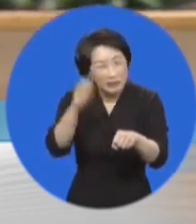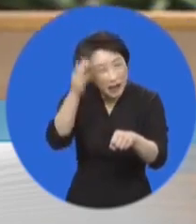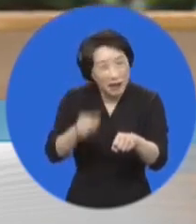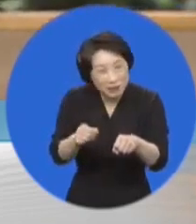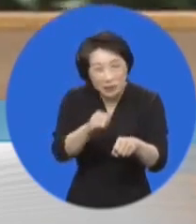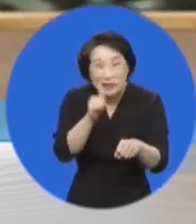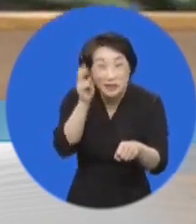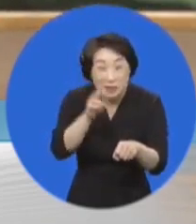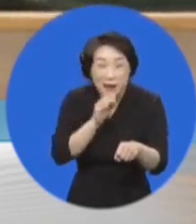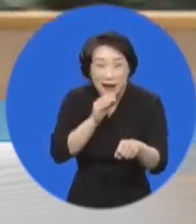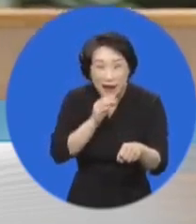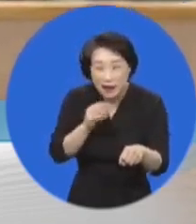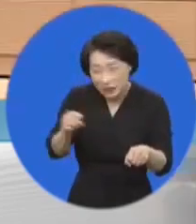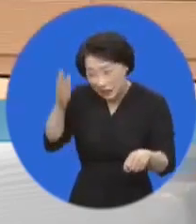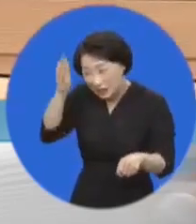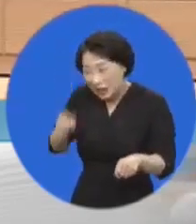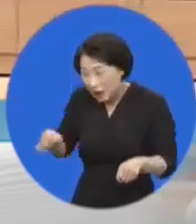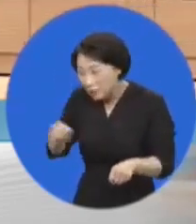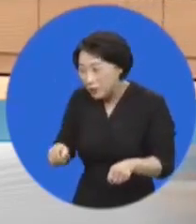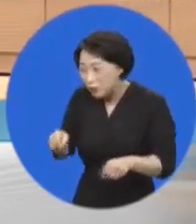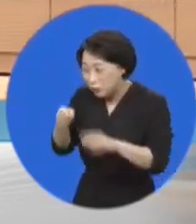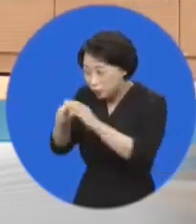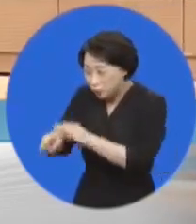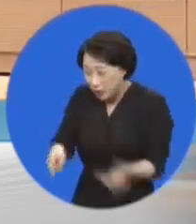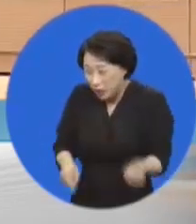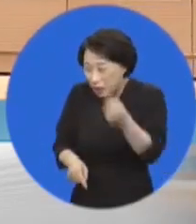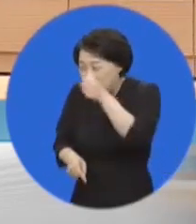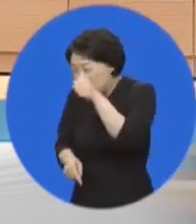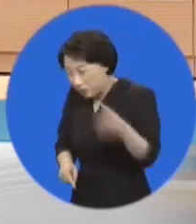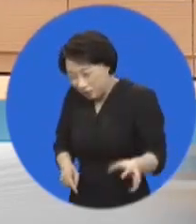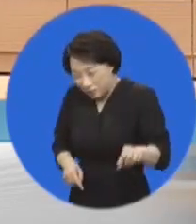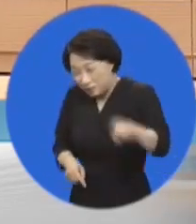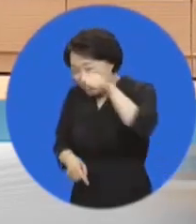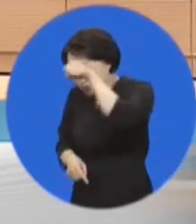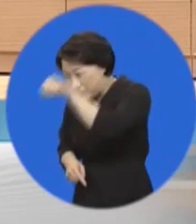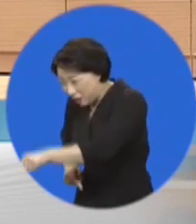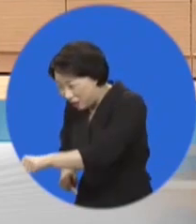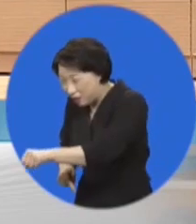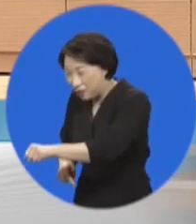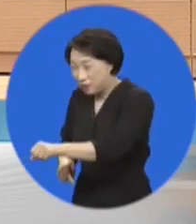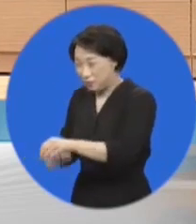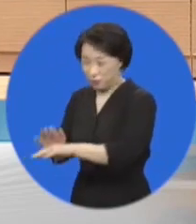개미 구멍 앞에 딱 갖다 놨더니 개미들이 뭐라냐? 이야!